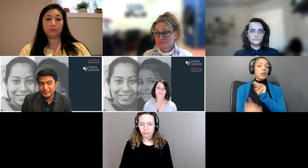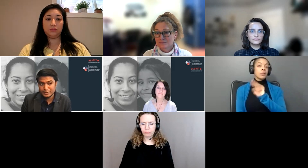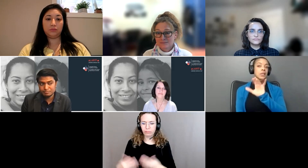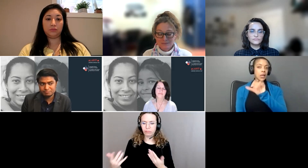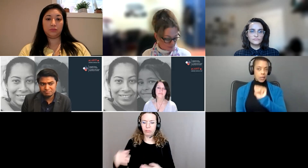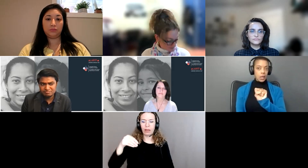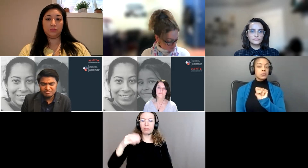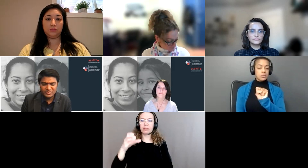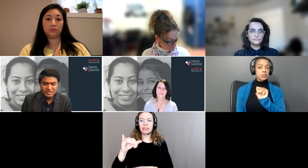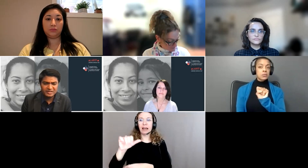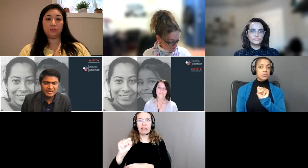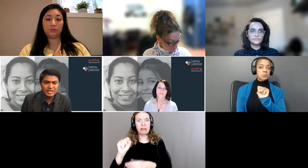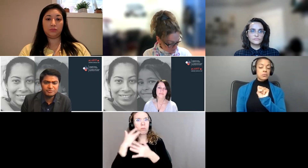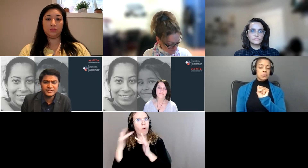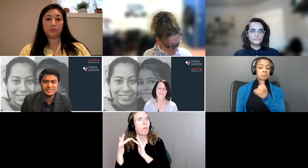MCIS